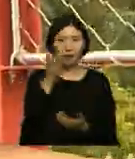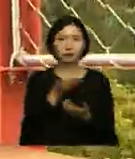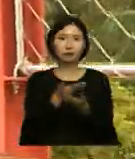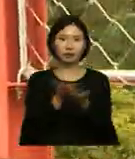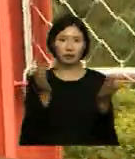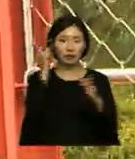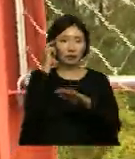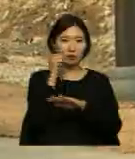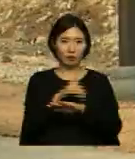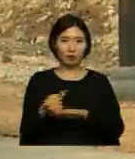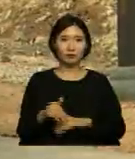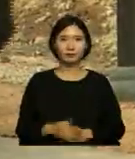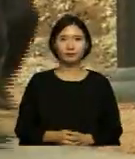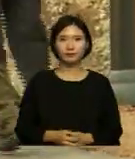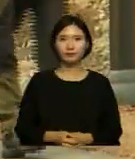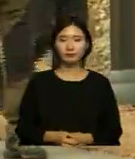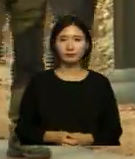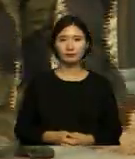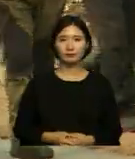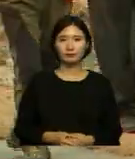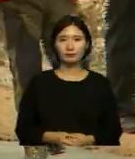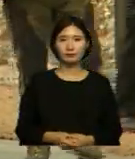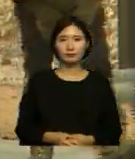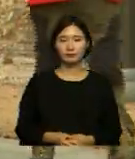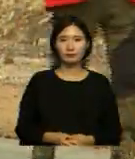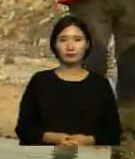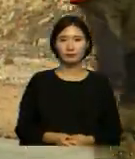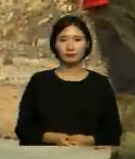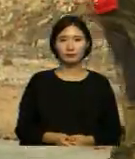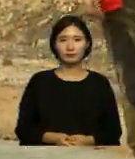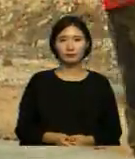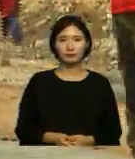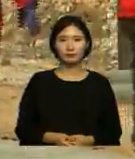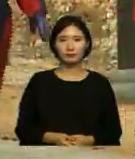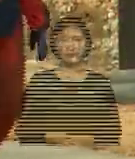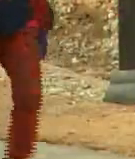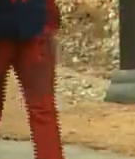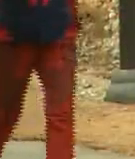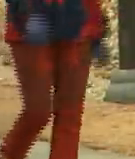제공한다는 계획입니다. 딜라이브 서울 경기 케이블 TV 전병천입니다.